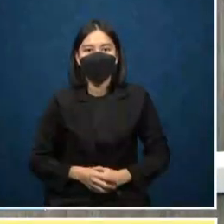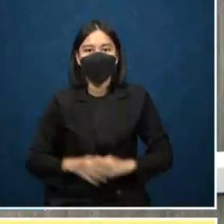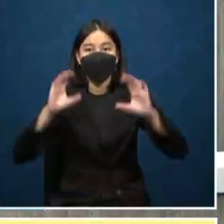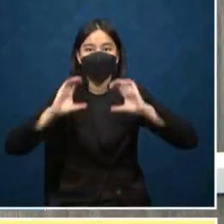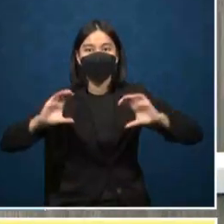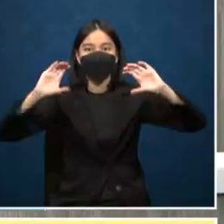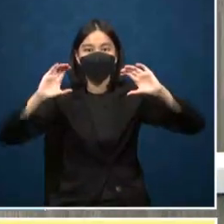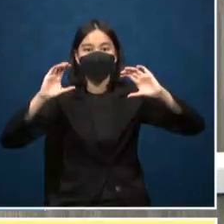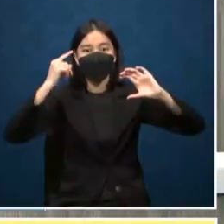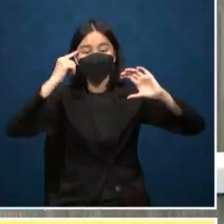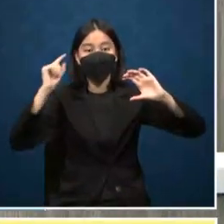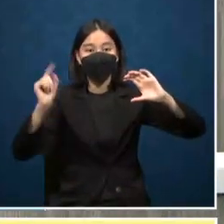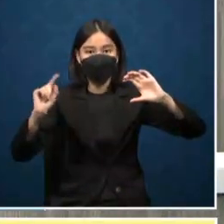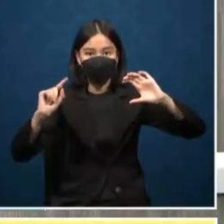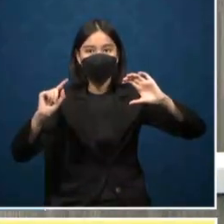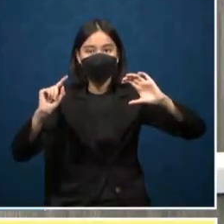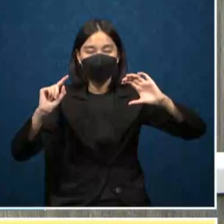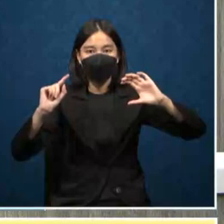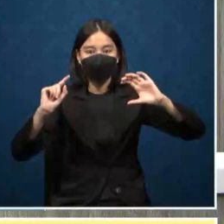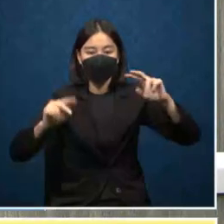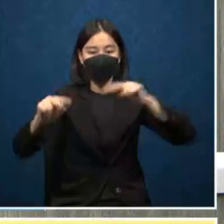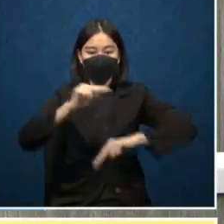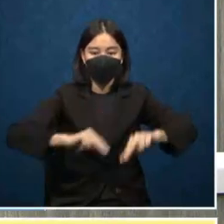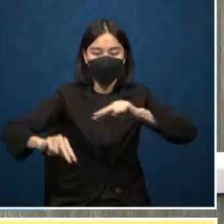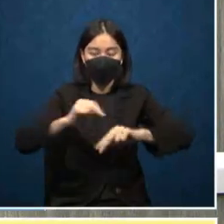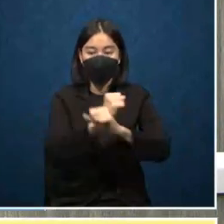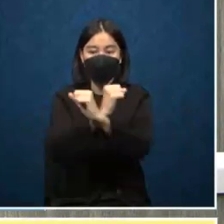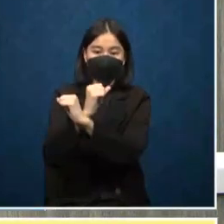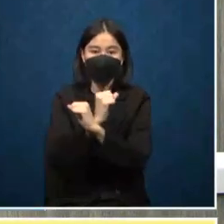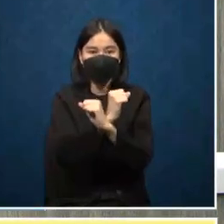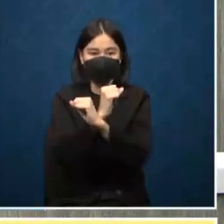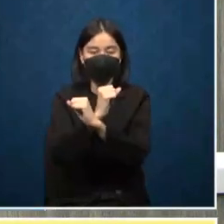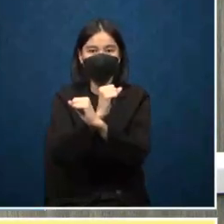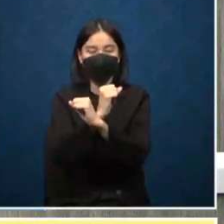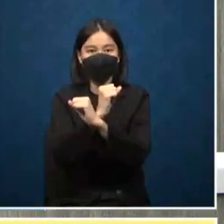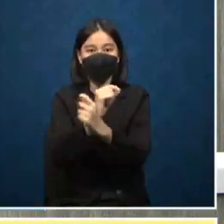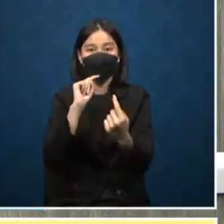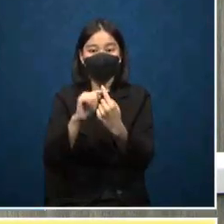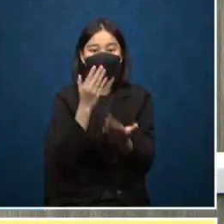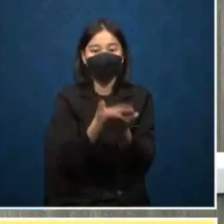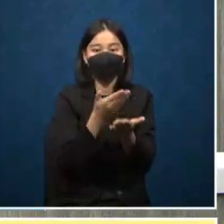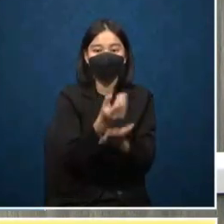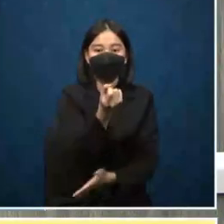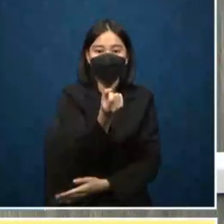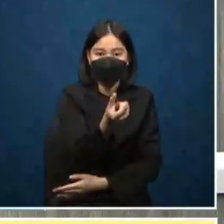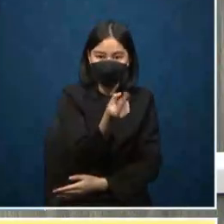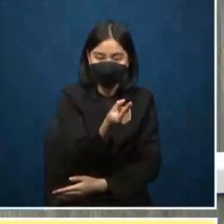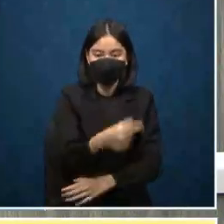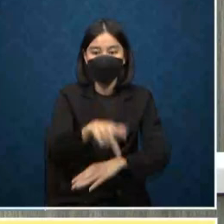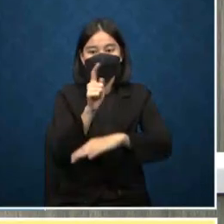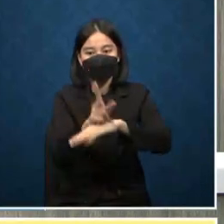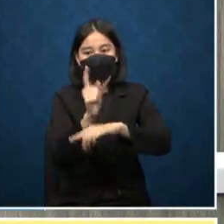าลต้องทบทวนมาตรการการควบคุมการเคลื่อนย้ายทั้งเงินสดและผ่านอิเล็กทรอนิ